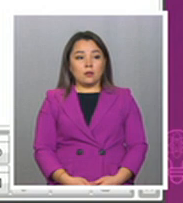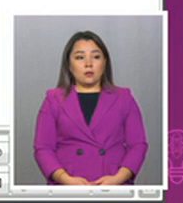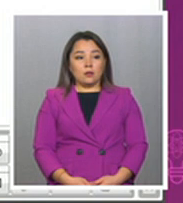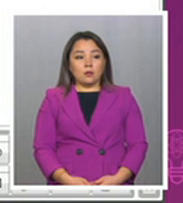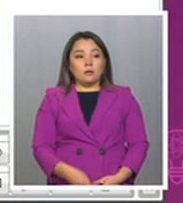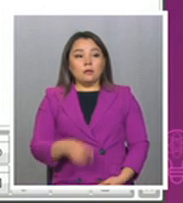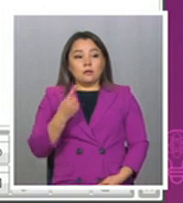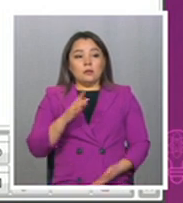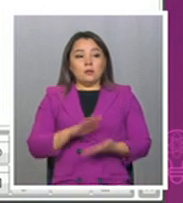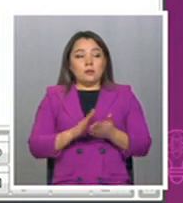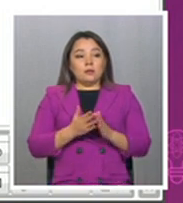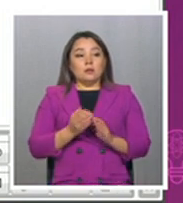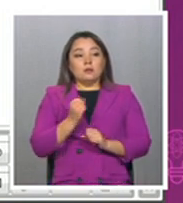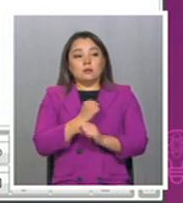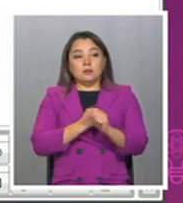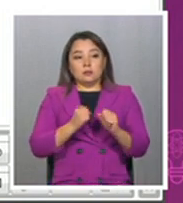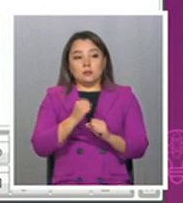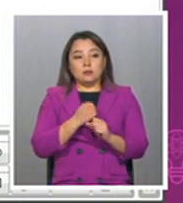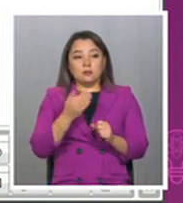бізде моторларда